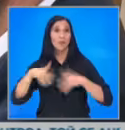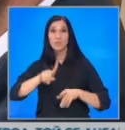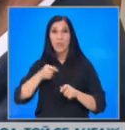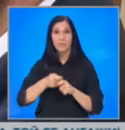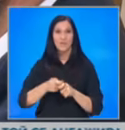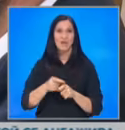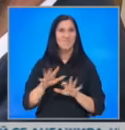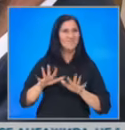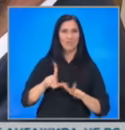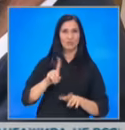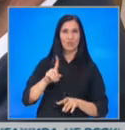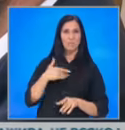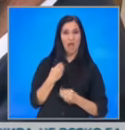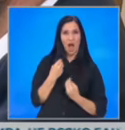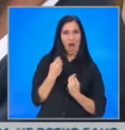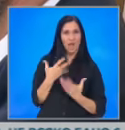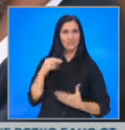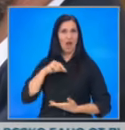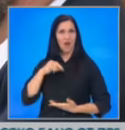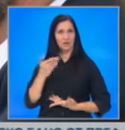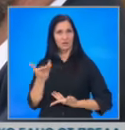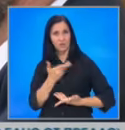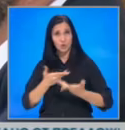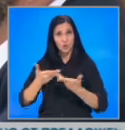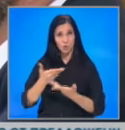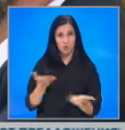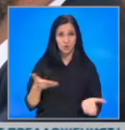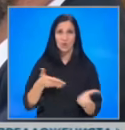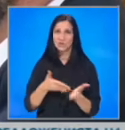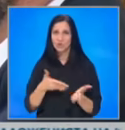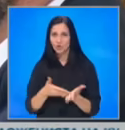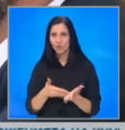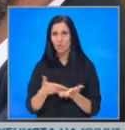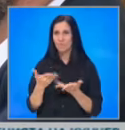започва да ми харесва характера на дискусията, защото